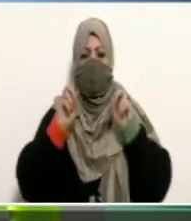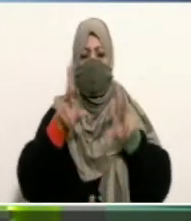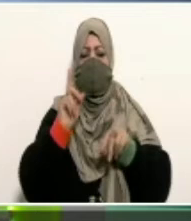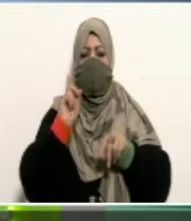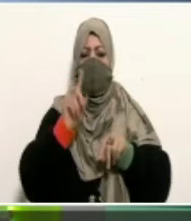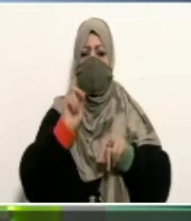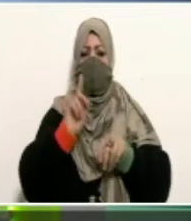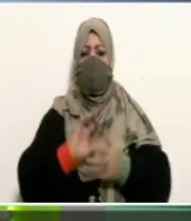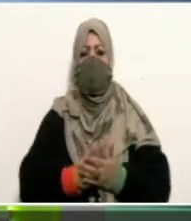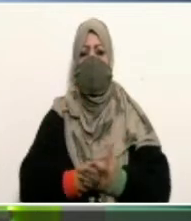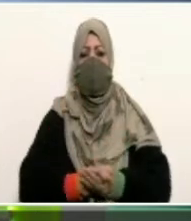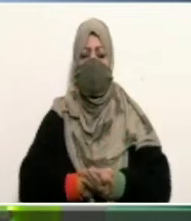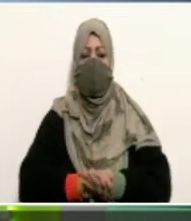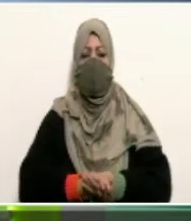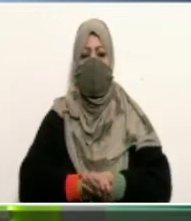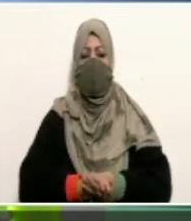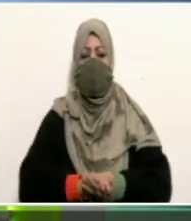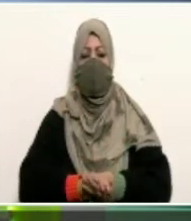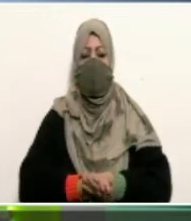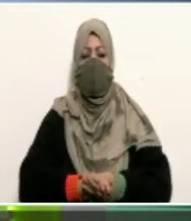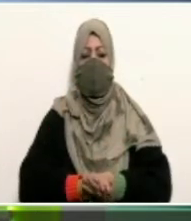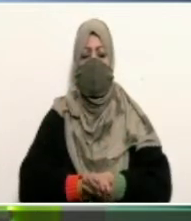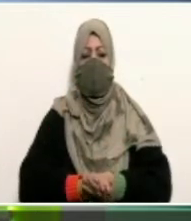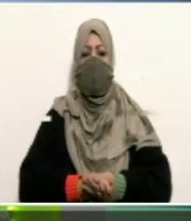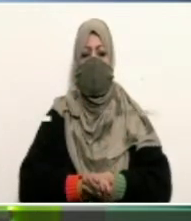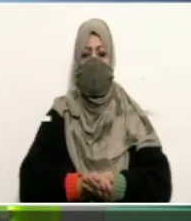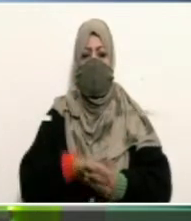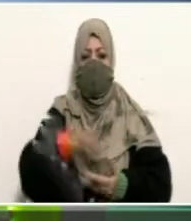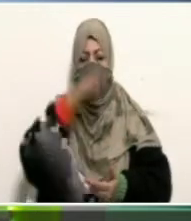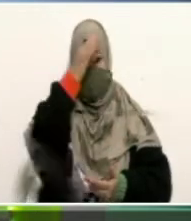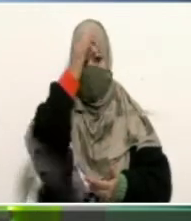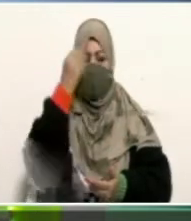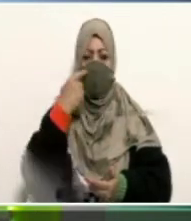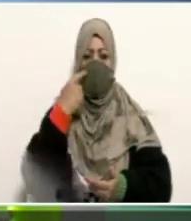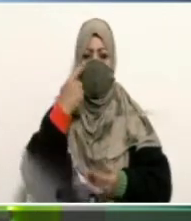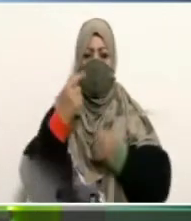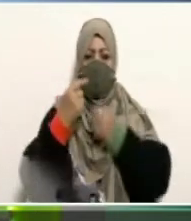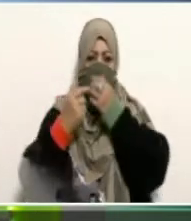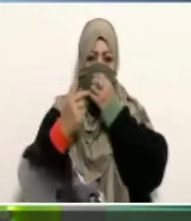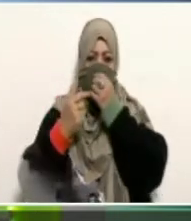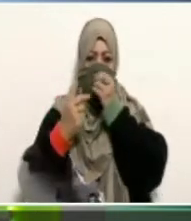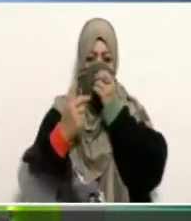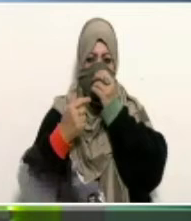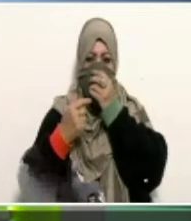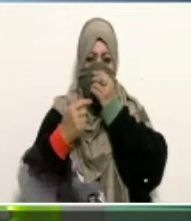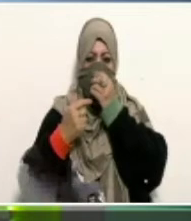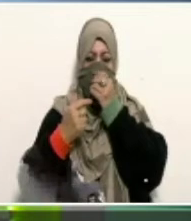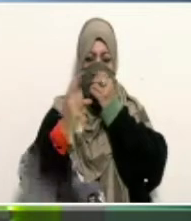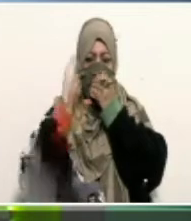خير ان شاء الله. يعني انت ما كانش عندك العلم بقدر المهر يعني؟